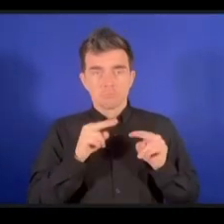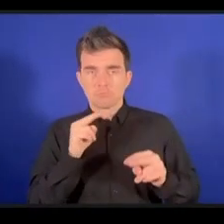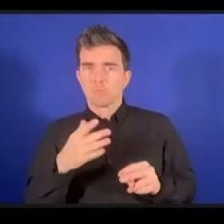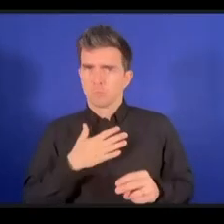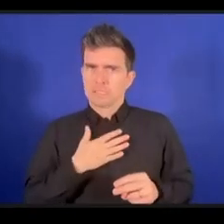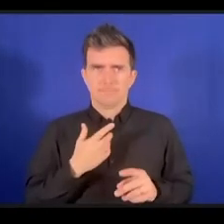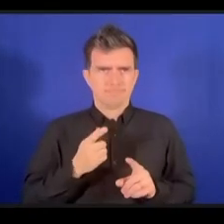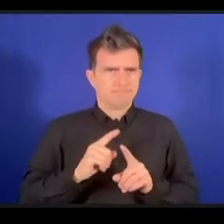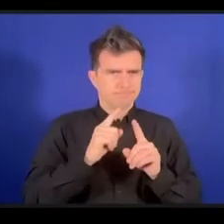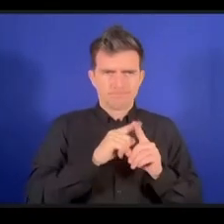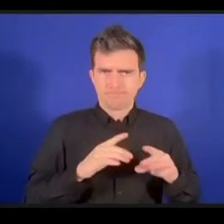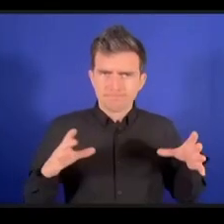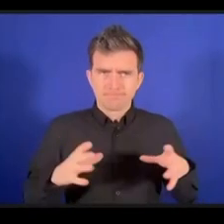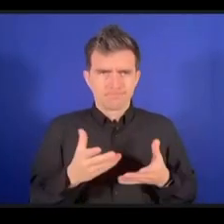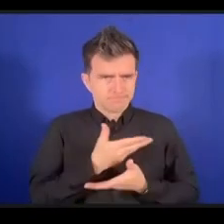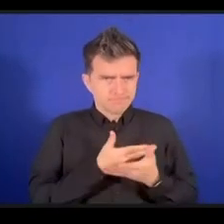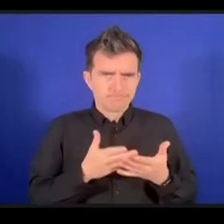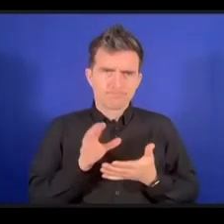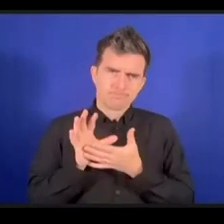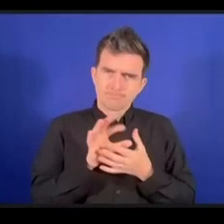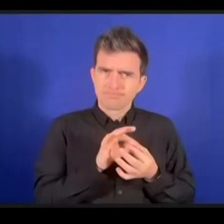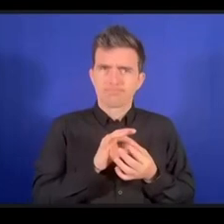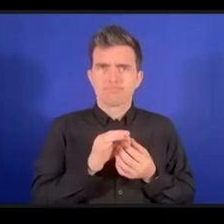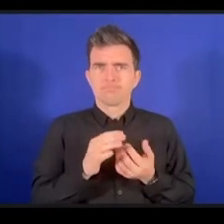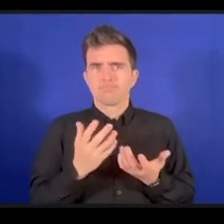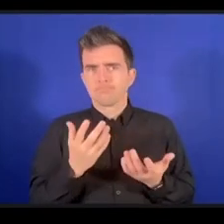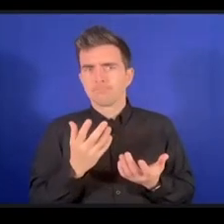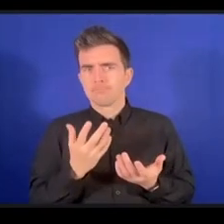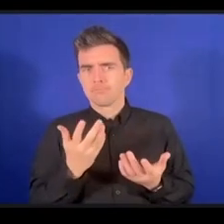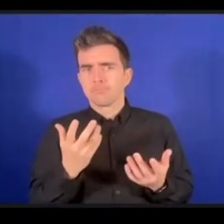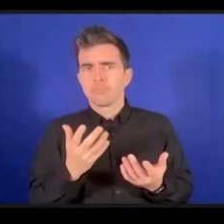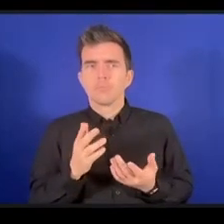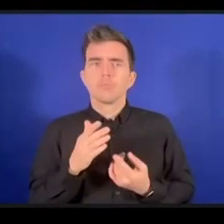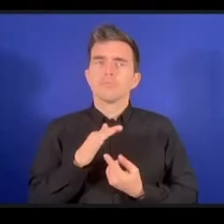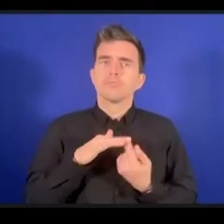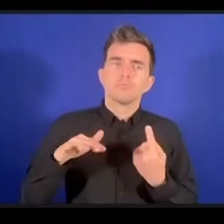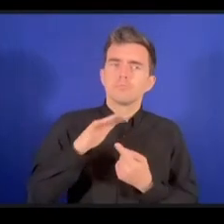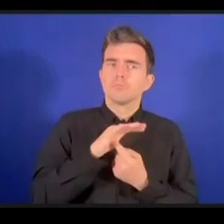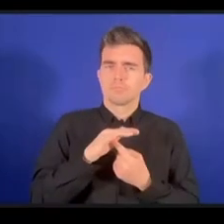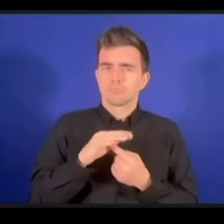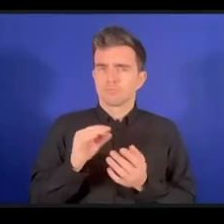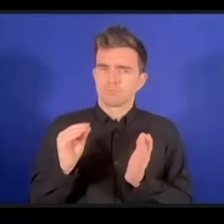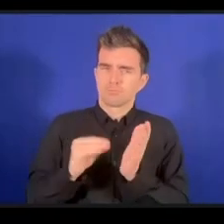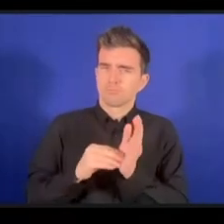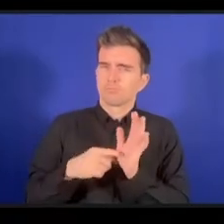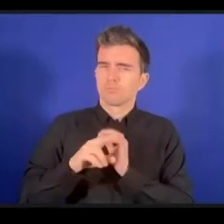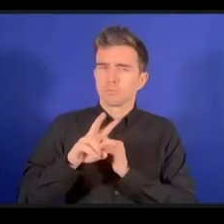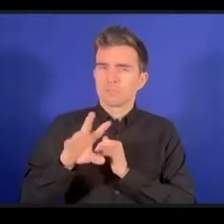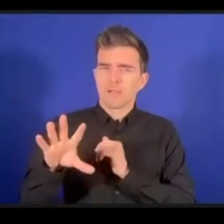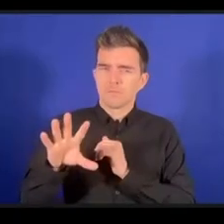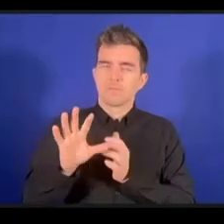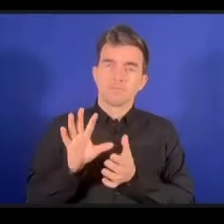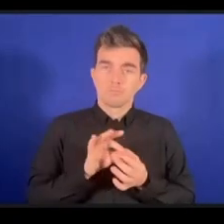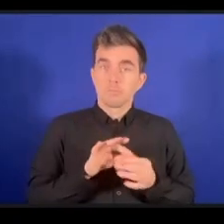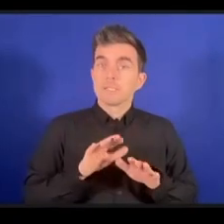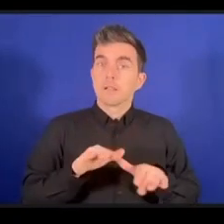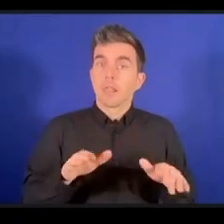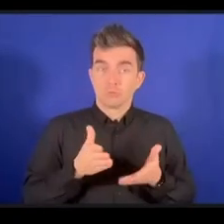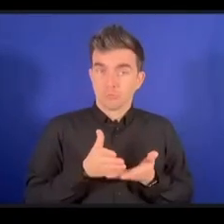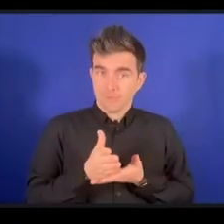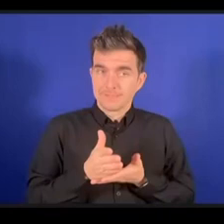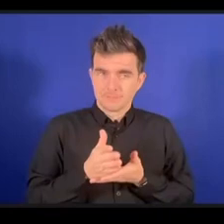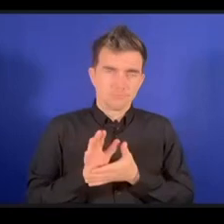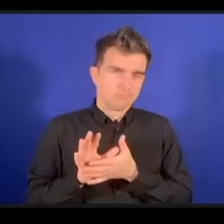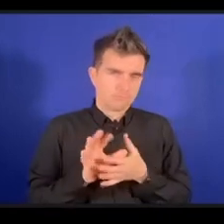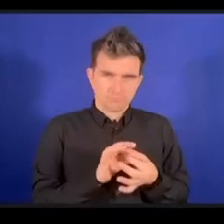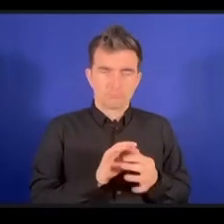原则和第25 25个关于儿童权利